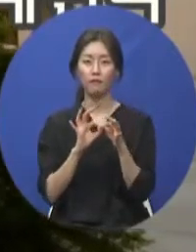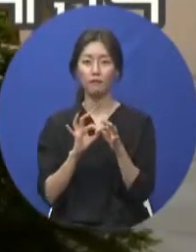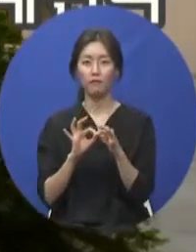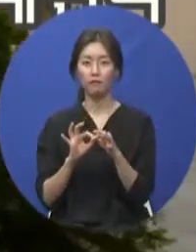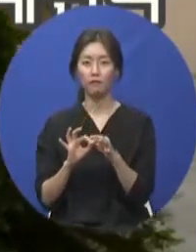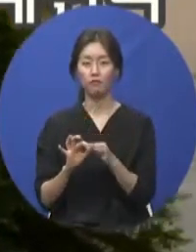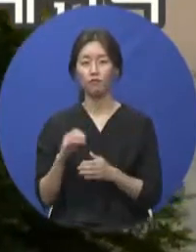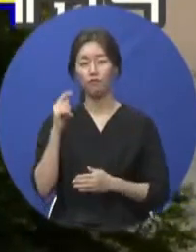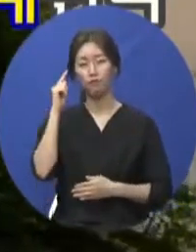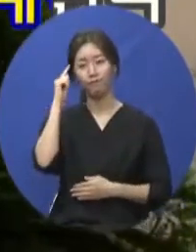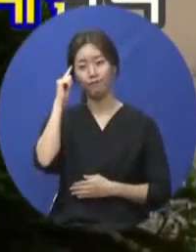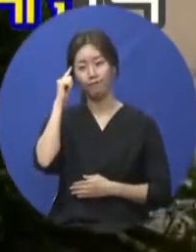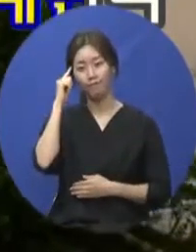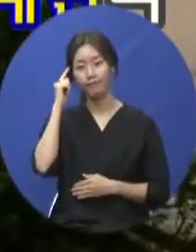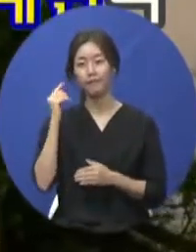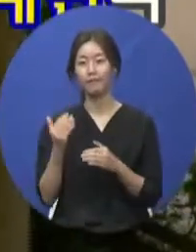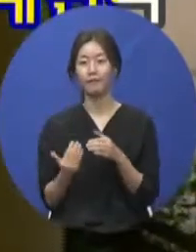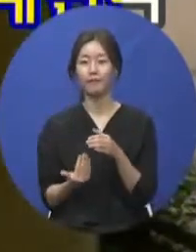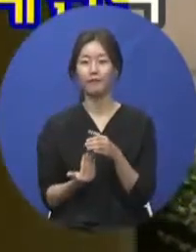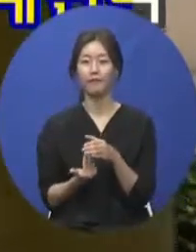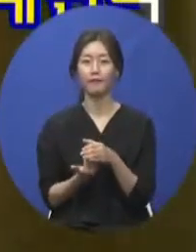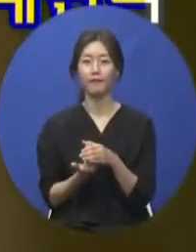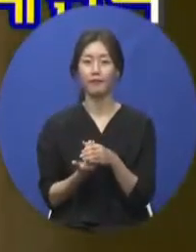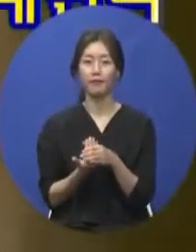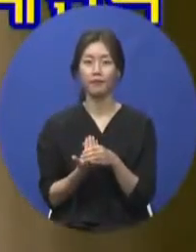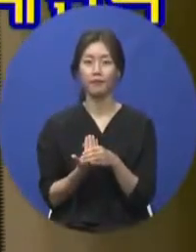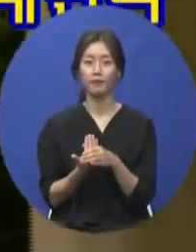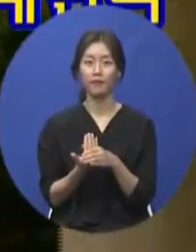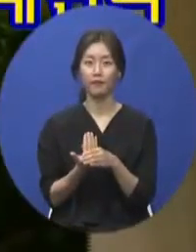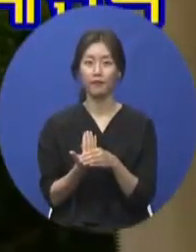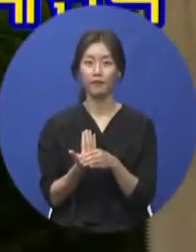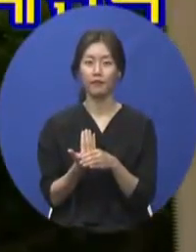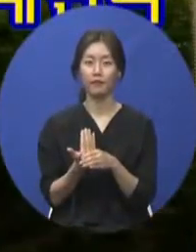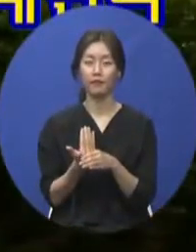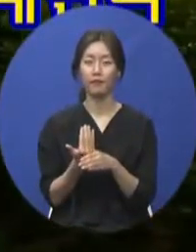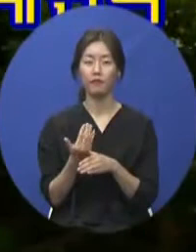가슴을 자꾸 때린다.